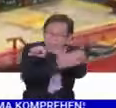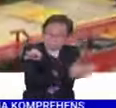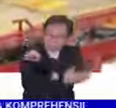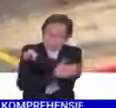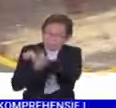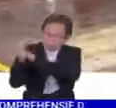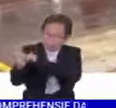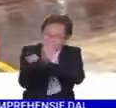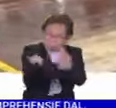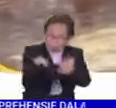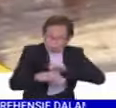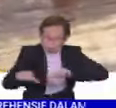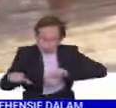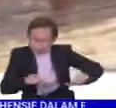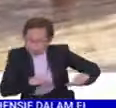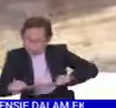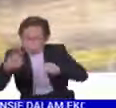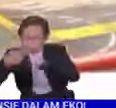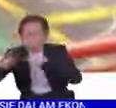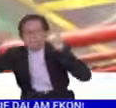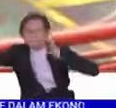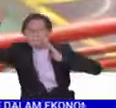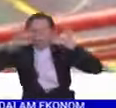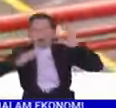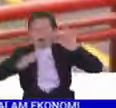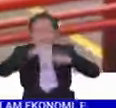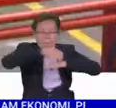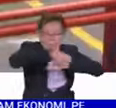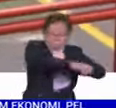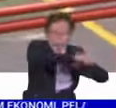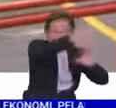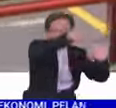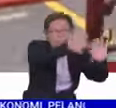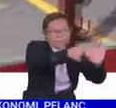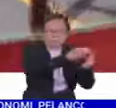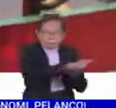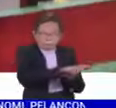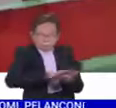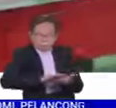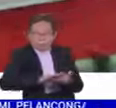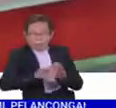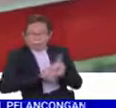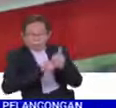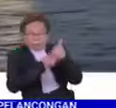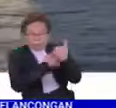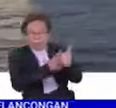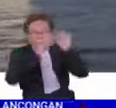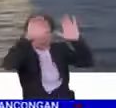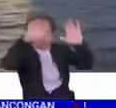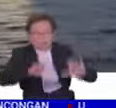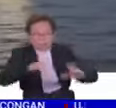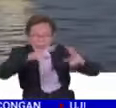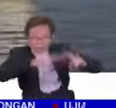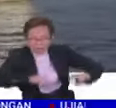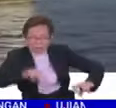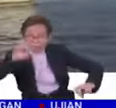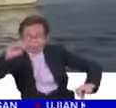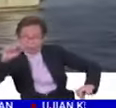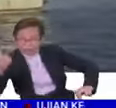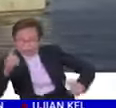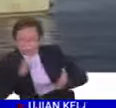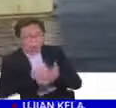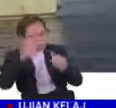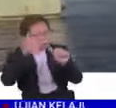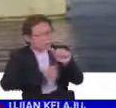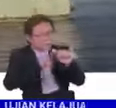mempunyai dinamik yang berbeza. Malaysia merupakan pengeksport minyak bersih dan berdasarkan model kajian firma tersebut,